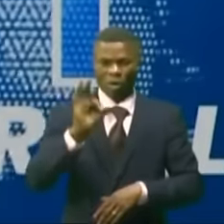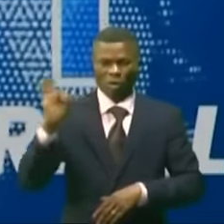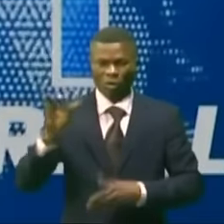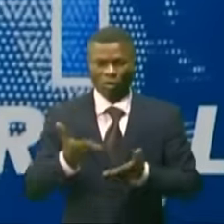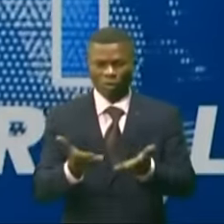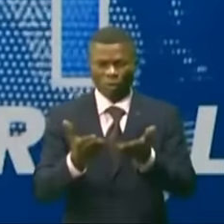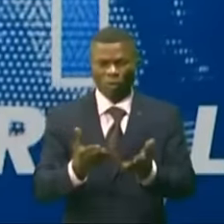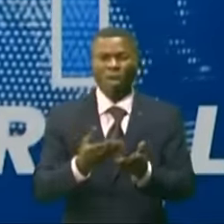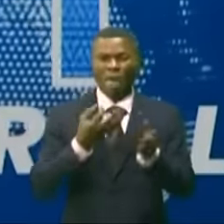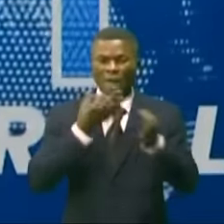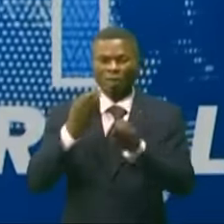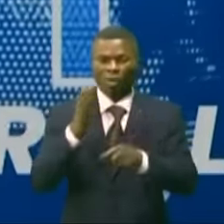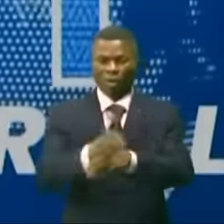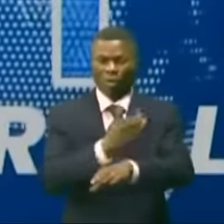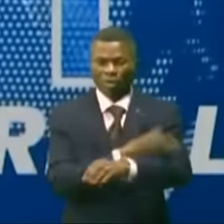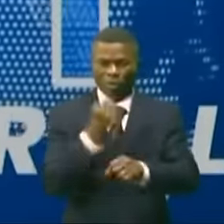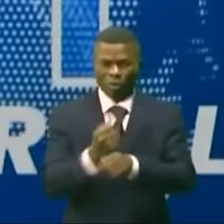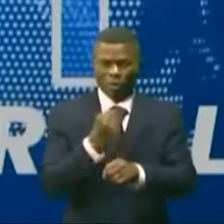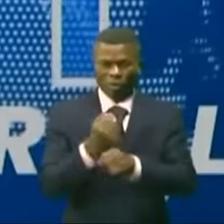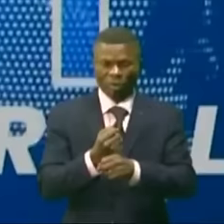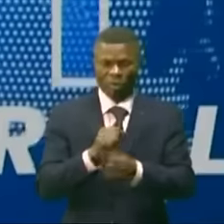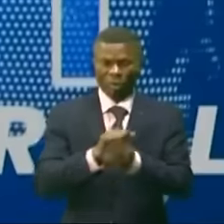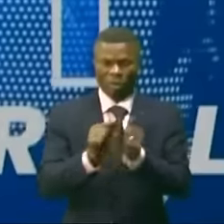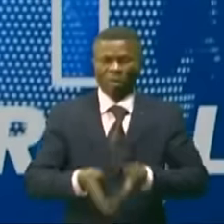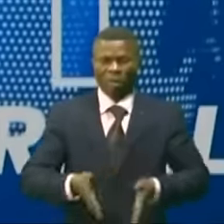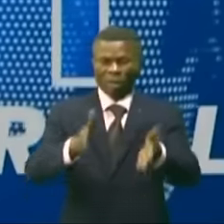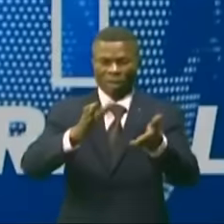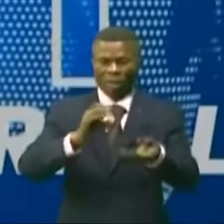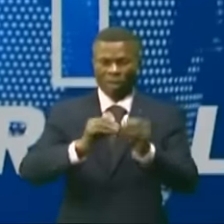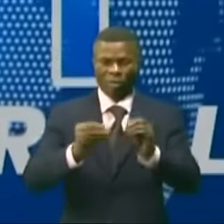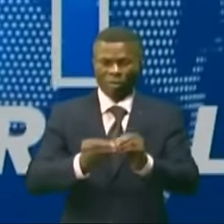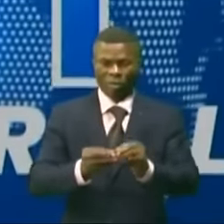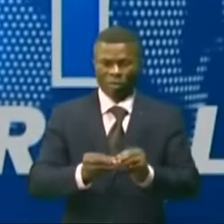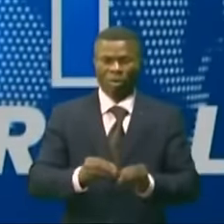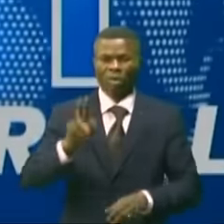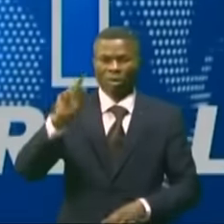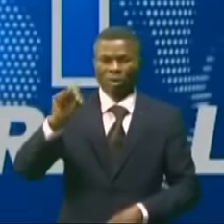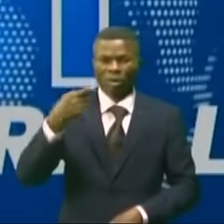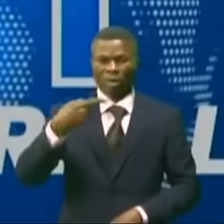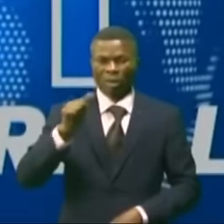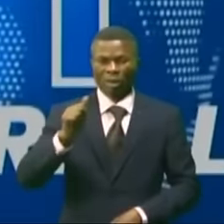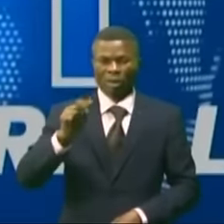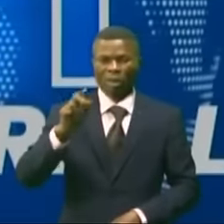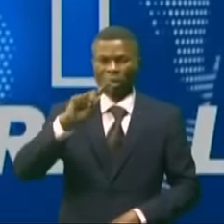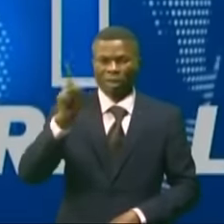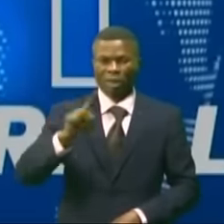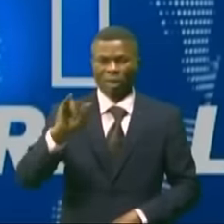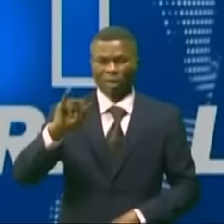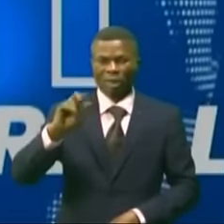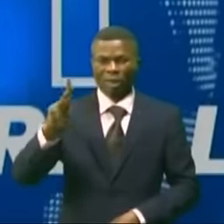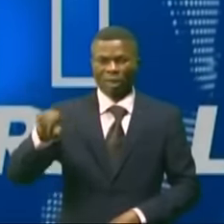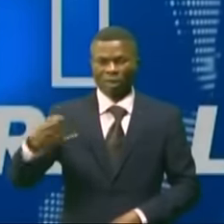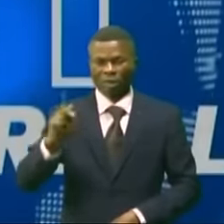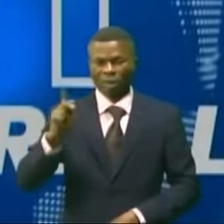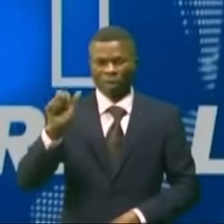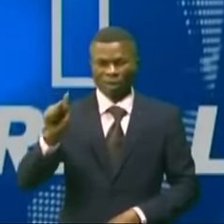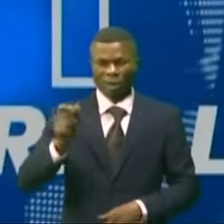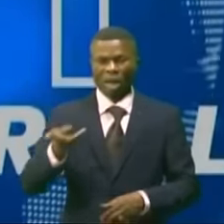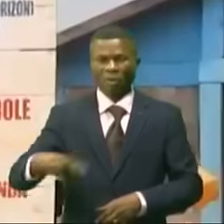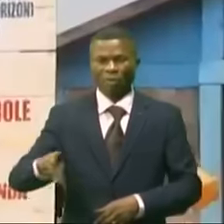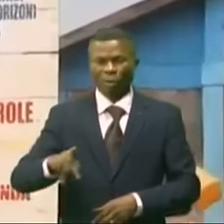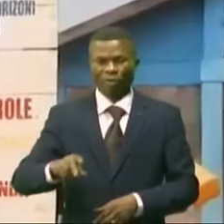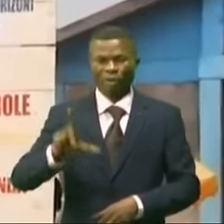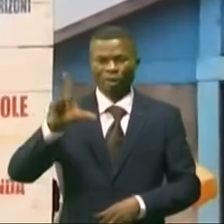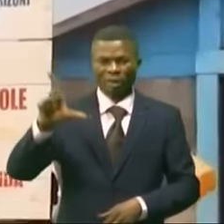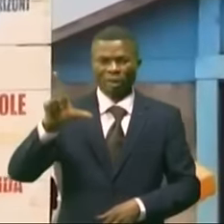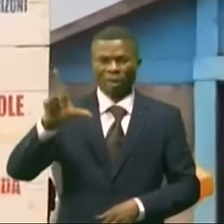sur l'avancement des 10 travaux sur l'axe routier Ngandajika Kabinda dans la province de l'omami erriic